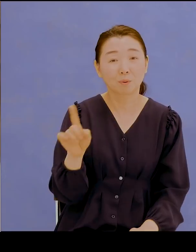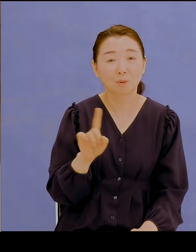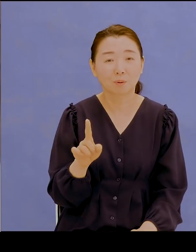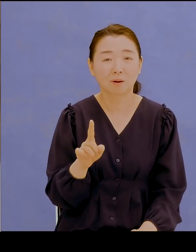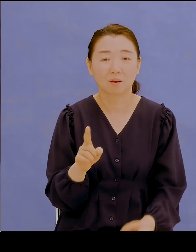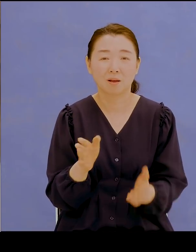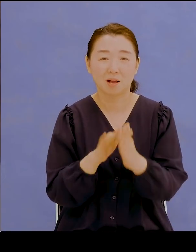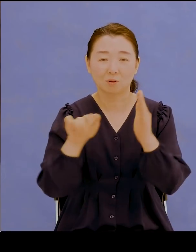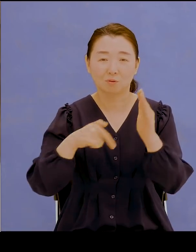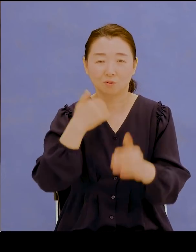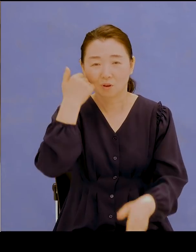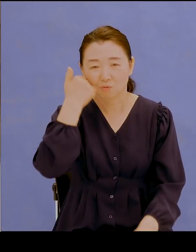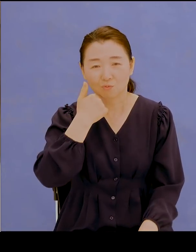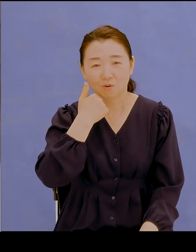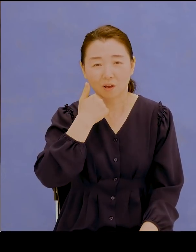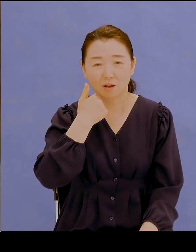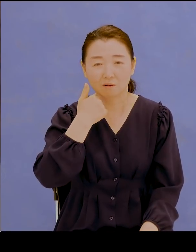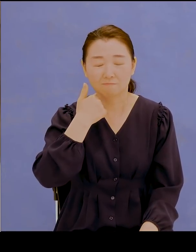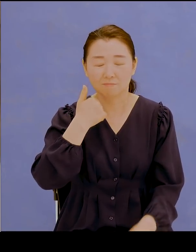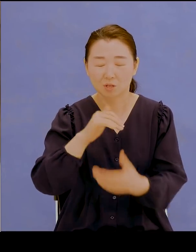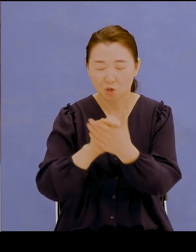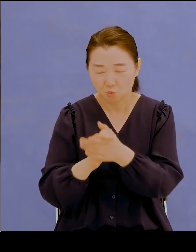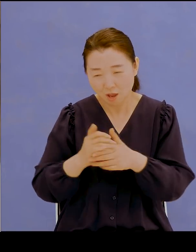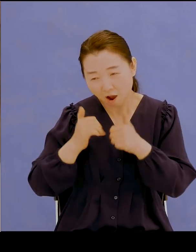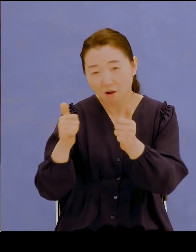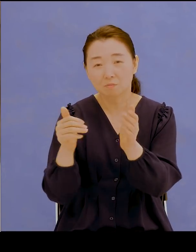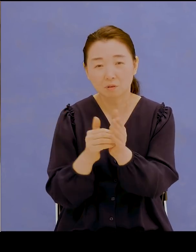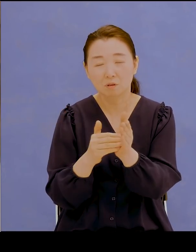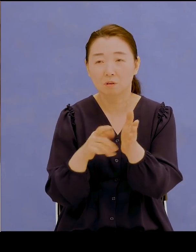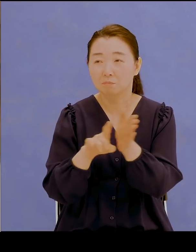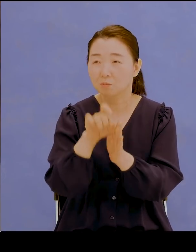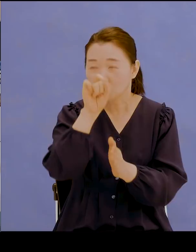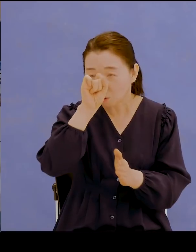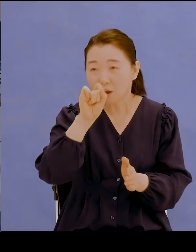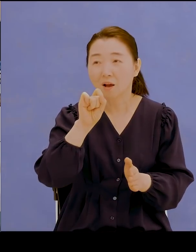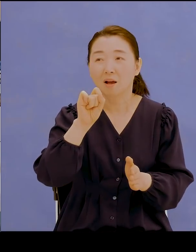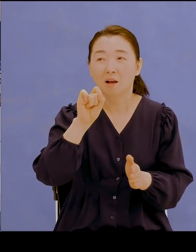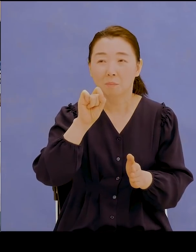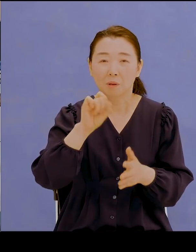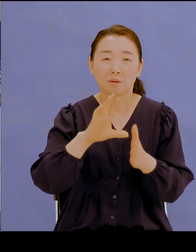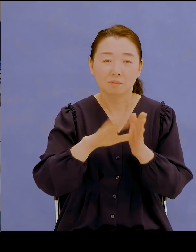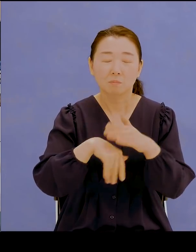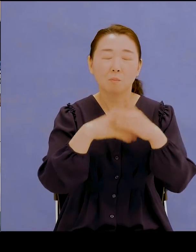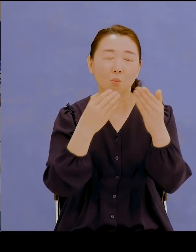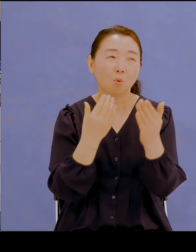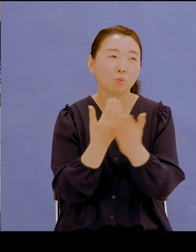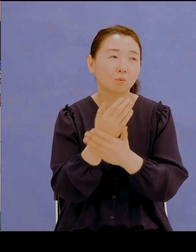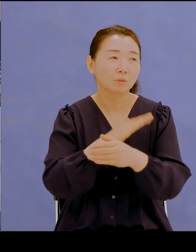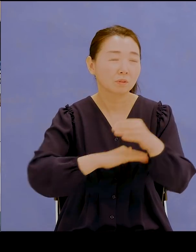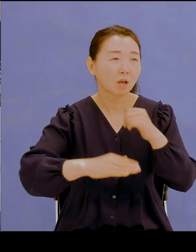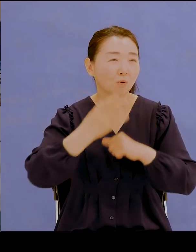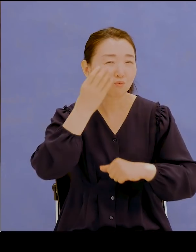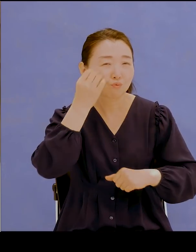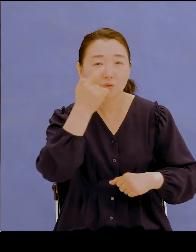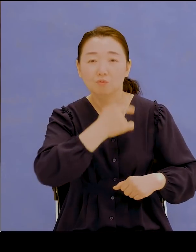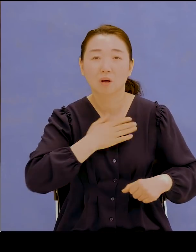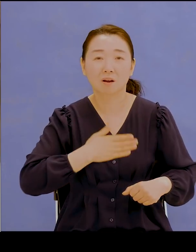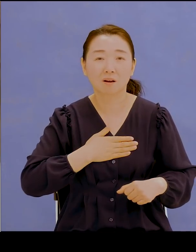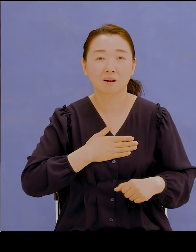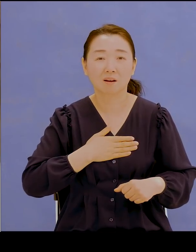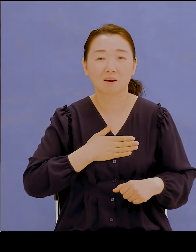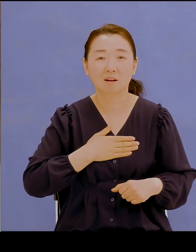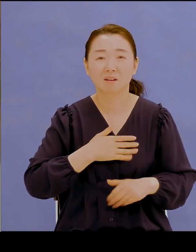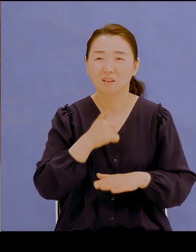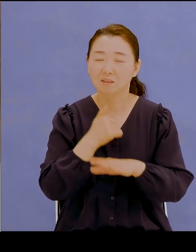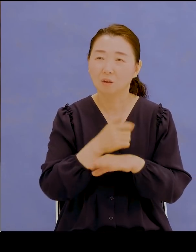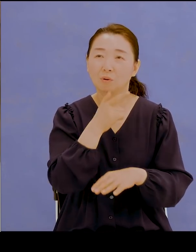뭔가 그렇죠. 가족 중에 누군가 빡세게 기도하시고 믿음 좋으면 그게 쫙 두루두루 되는 건 줄 그렇지, 알았는데 그렇지, 맞아요. 그걸